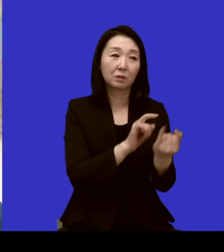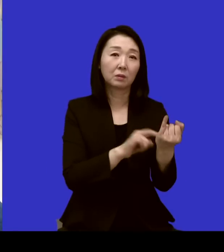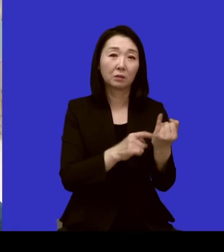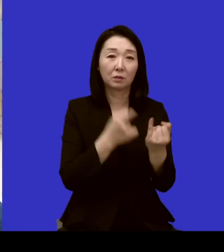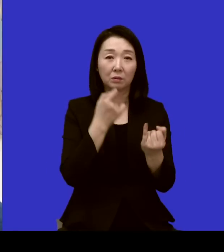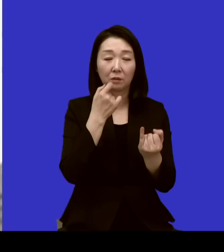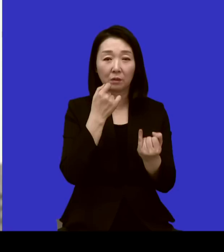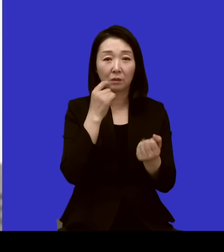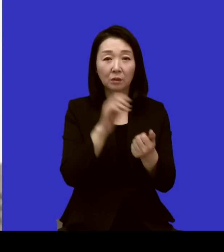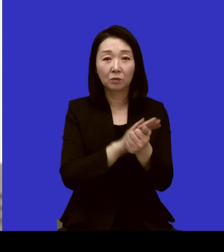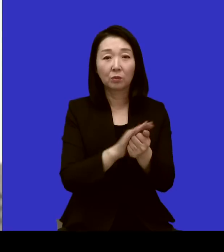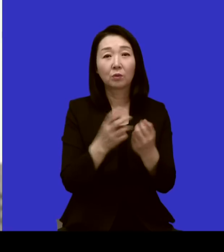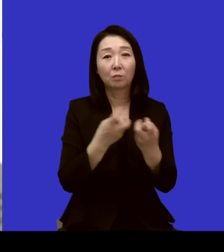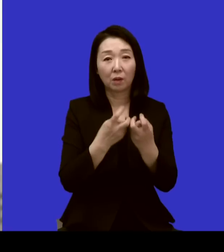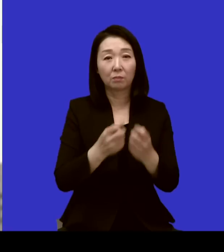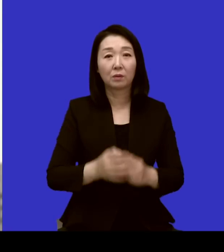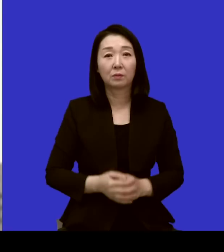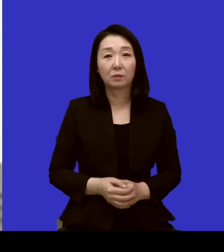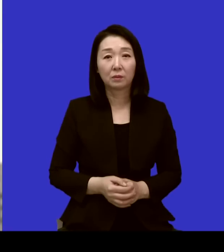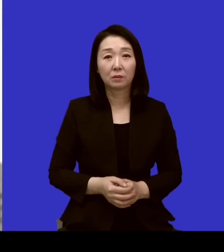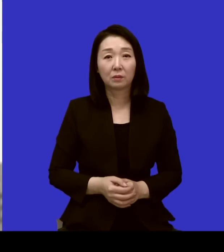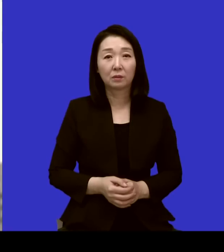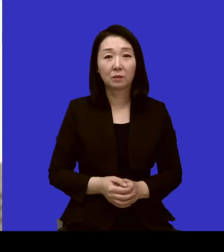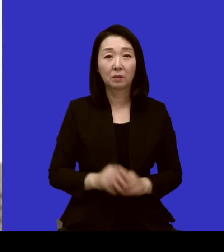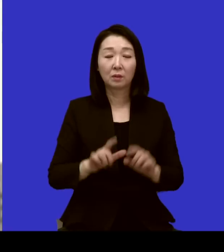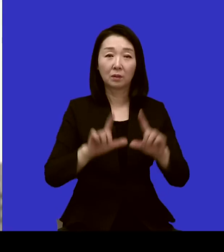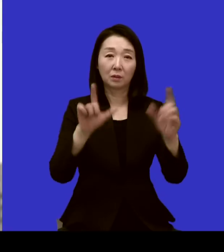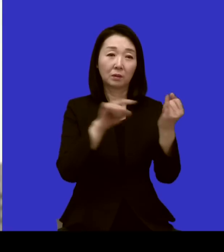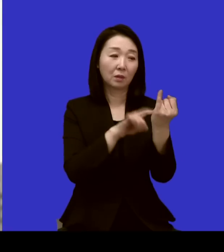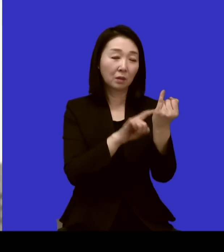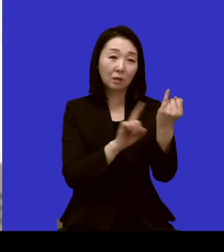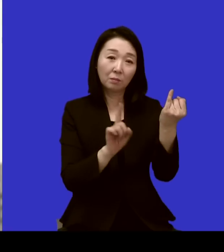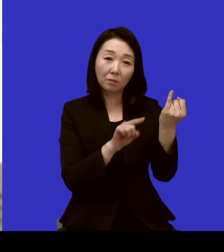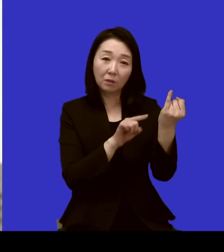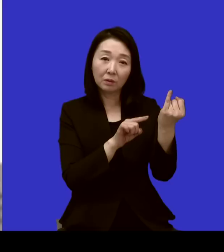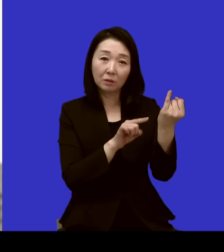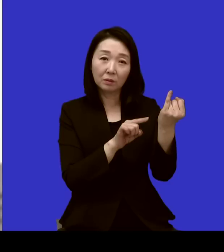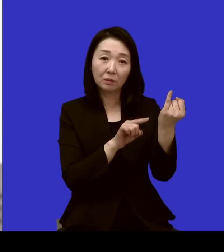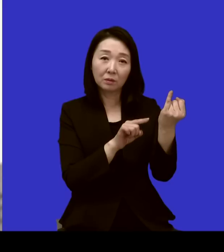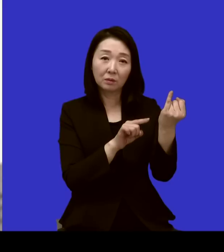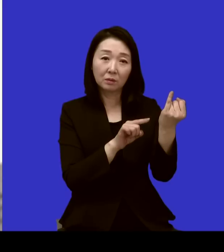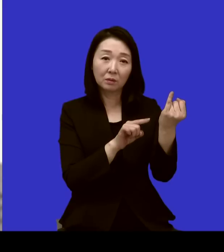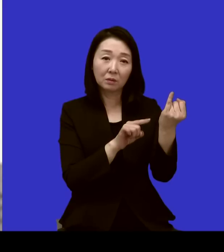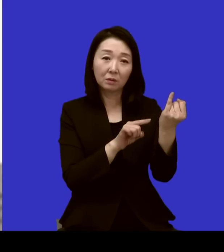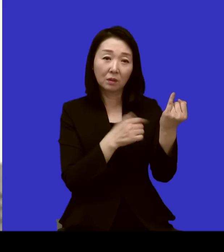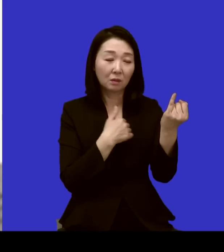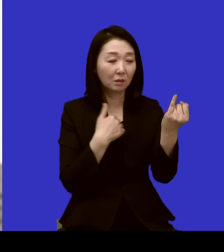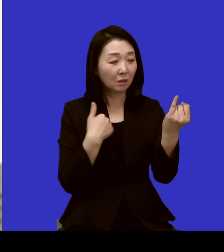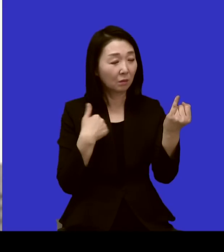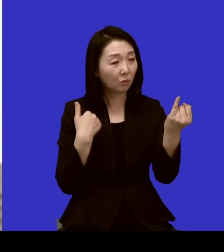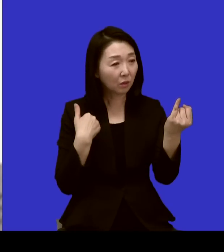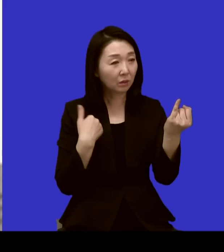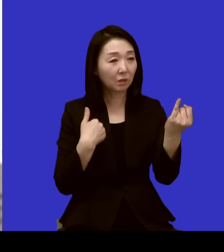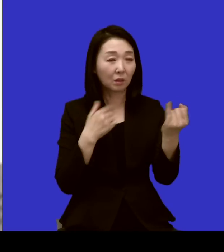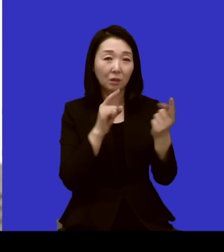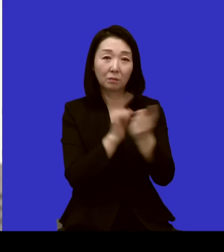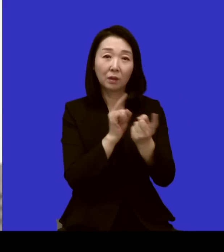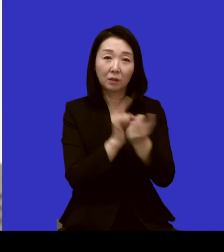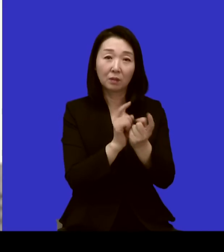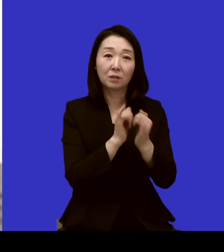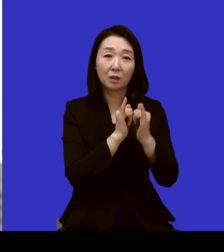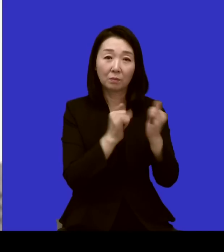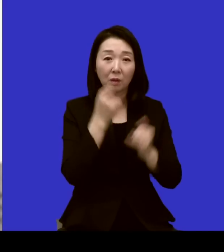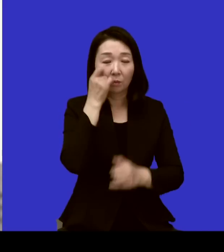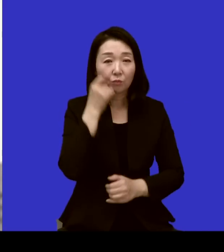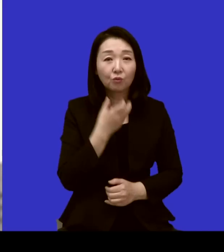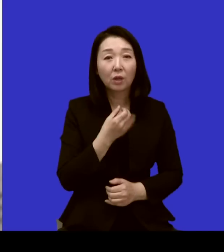방식이었고 그날 그걸 보니까 그 네. 친구의 말을 보니까 제가 모르겠다. 저를 만난 사람이 불행해지든 불행해지지